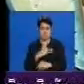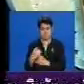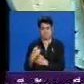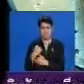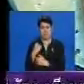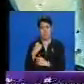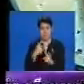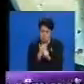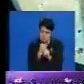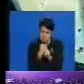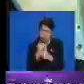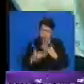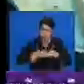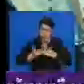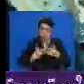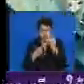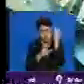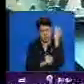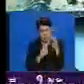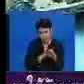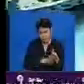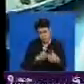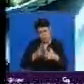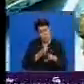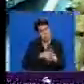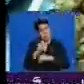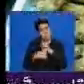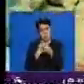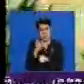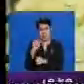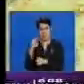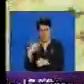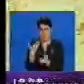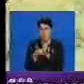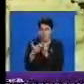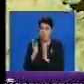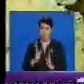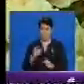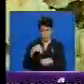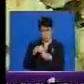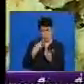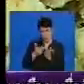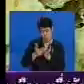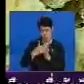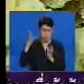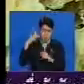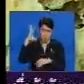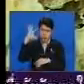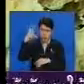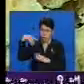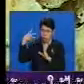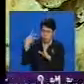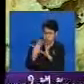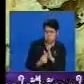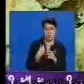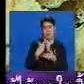พราะทำมาค้าขายในสุไหงโกลกมานานกว่า20ปีแล้วบางรายขายของที่นี่สืบทอดกันมาหลายช่วงอายุ